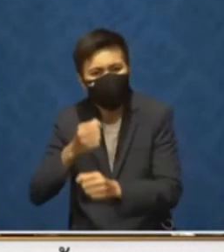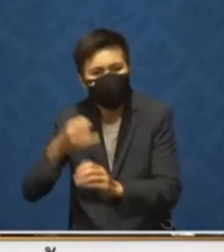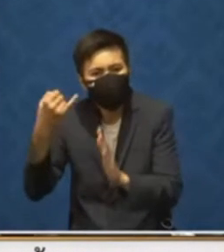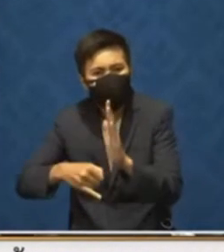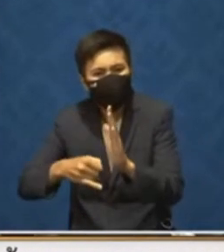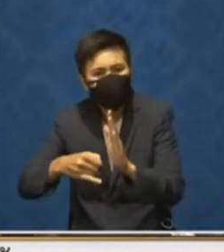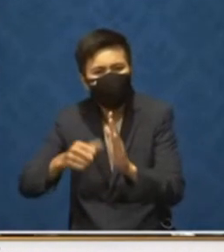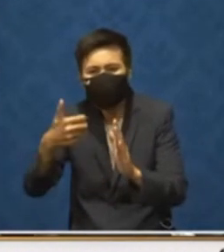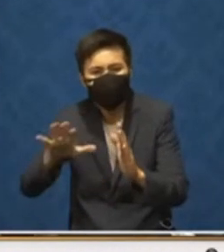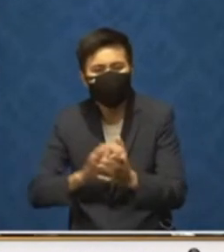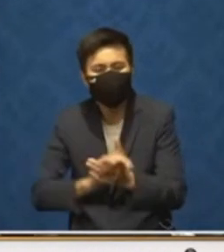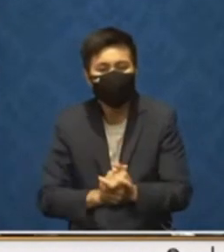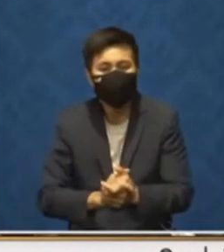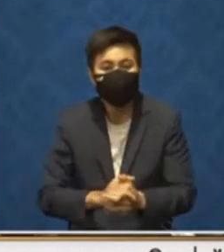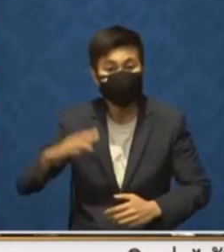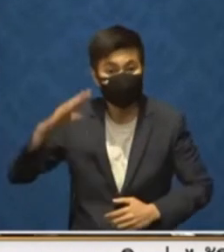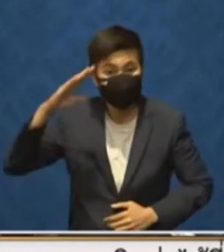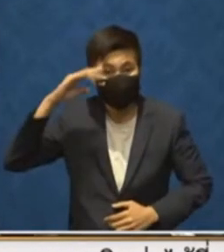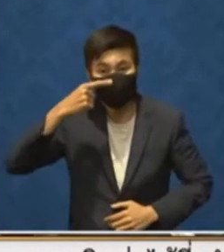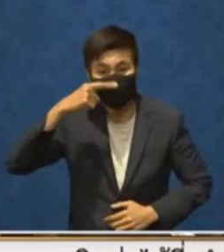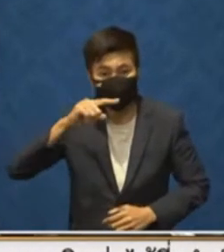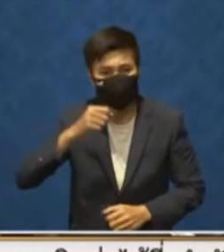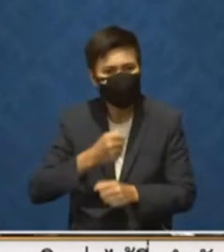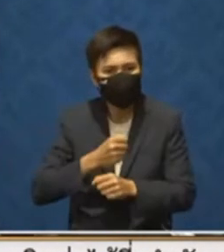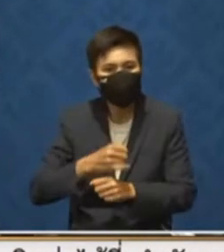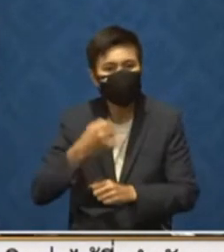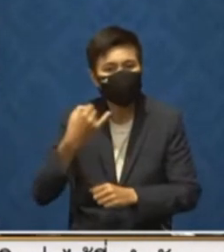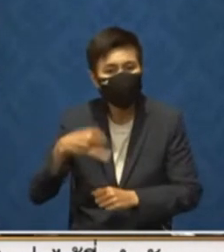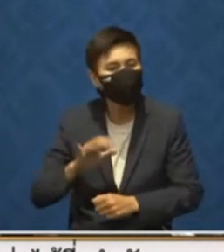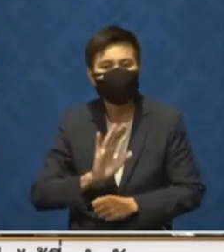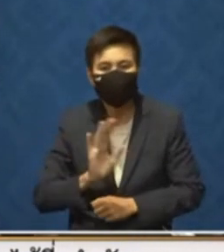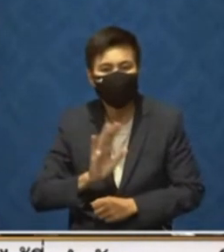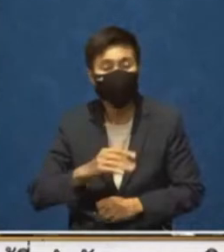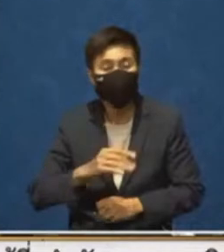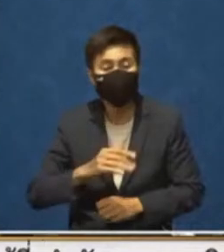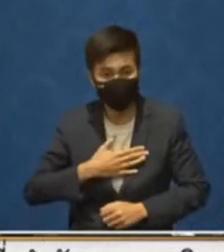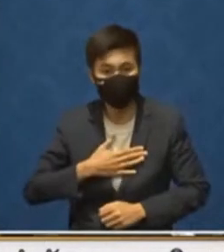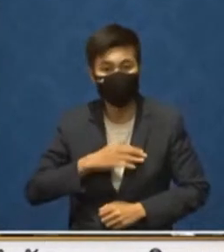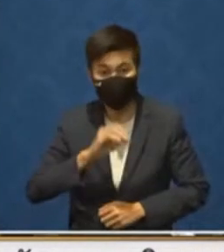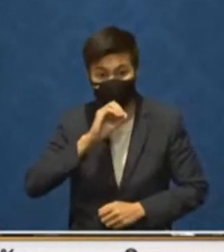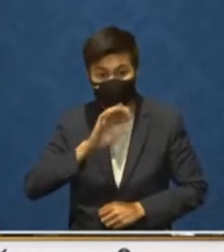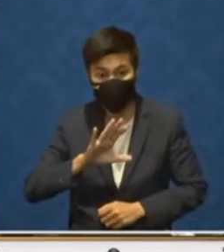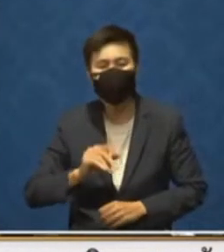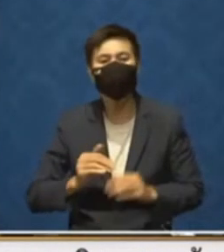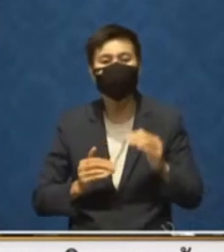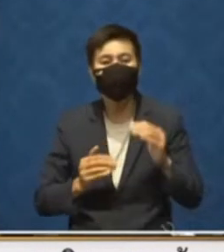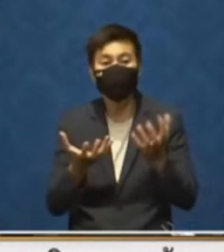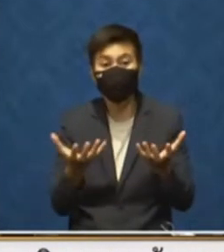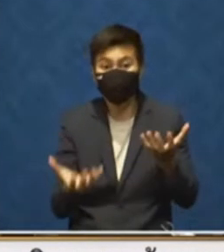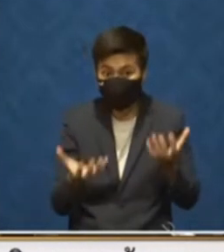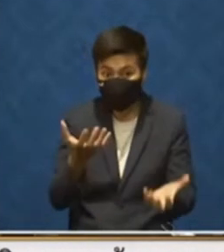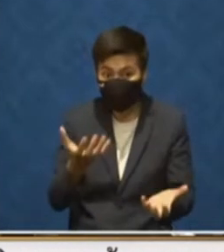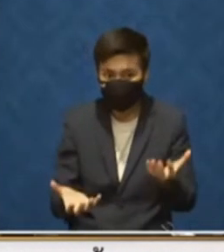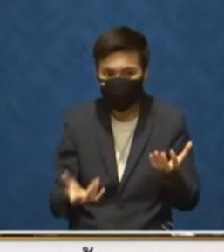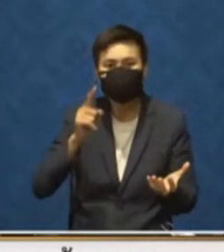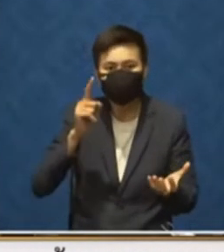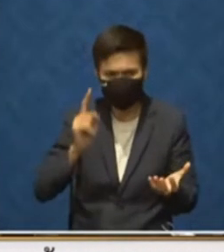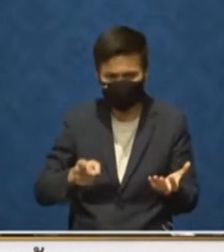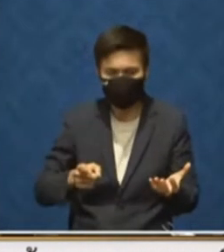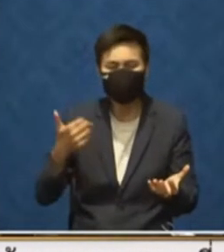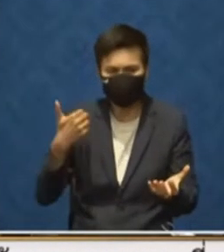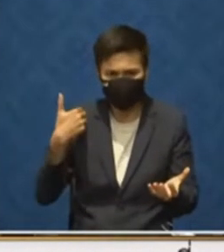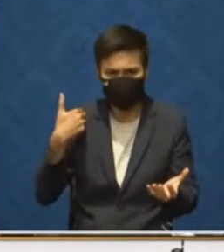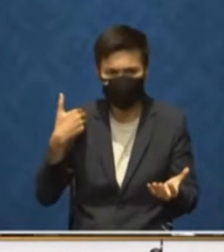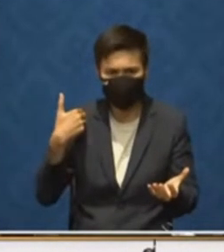บอกว่าอาหารไทยทำผิดเพียงแต่ผมอยากจะบอกว่าความยุติธรรมที่มันจะต้องเกิดขึ้นเนี่ยมัน